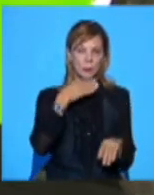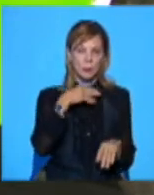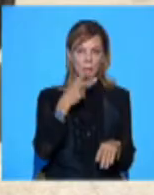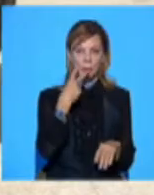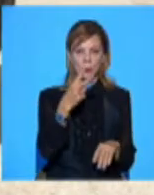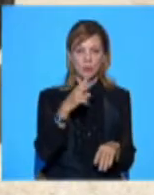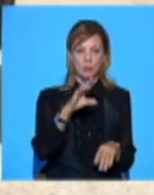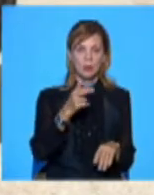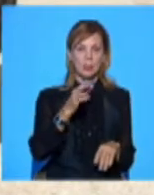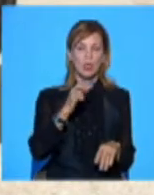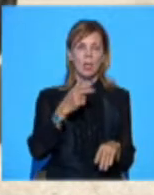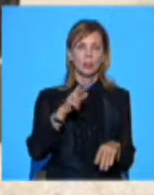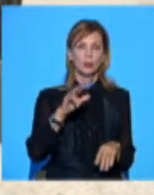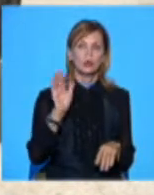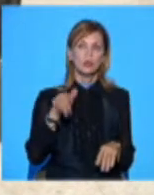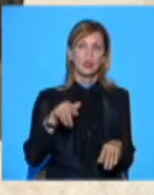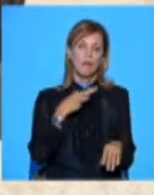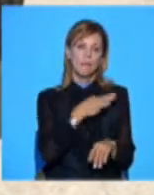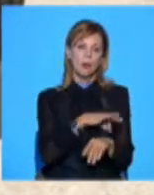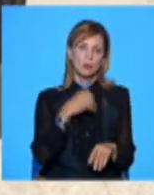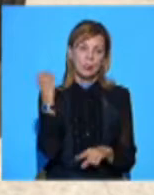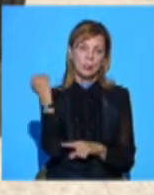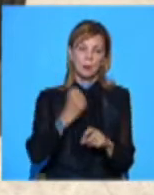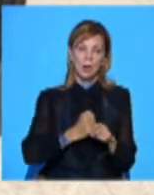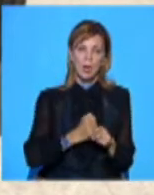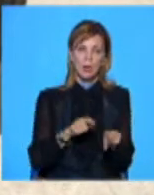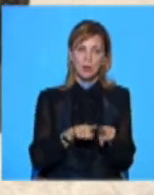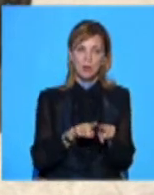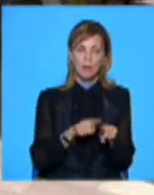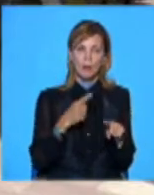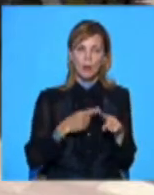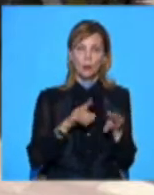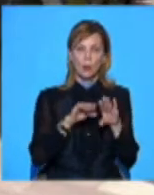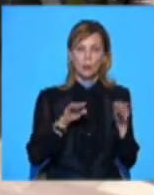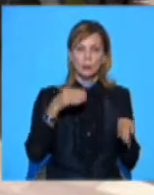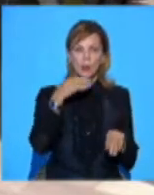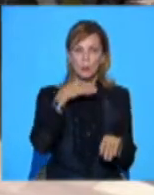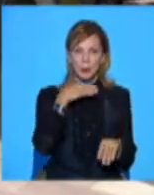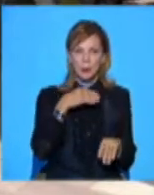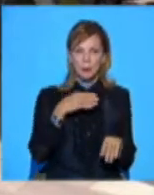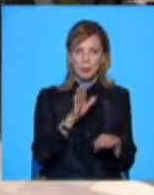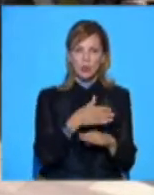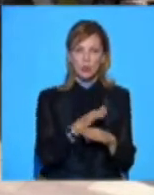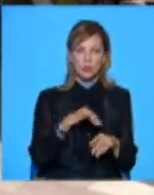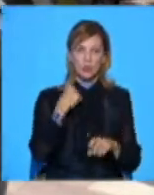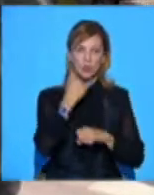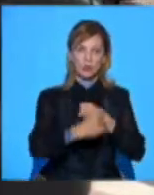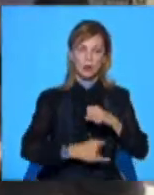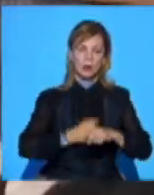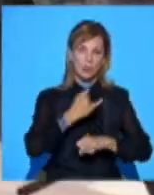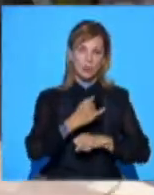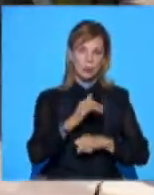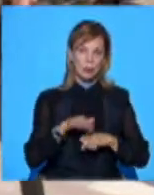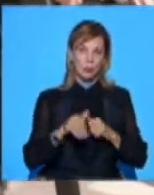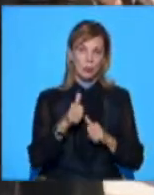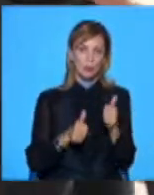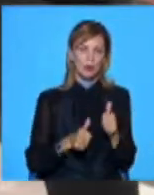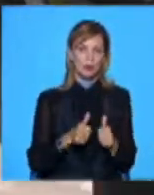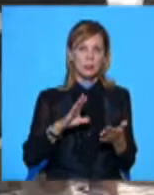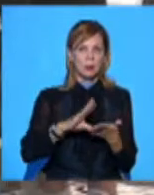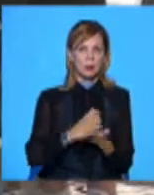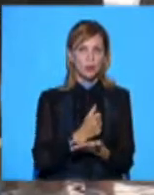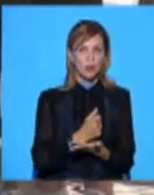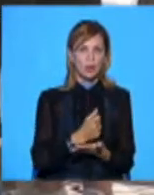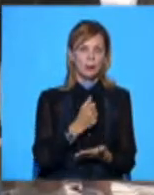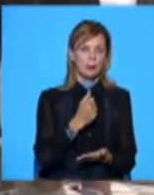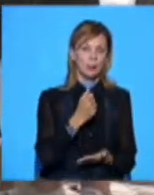vedeți carturile de la Facultatea de Mecanică, la fel, cu multe premii naționale și internaționale în competiții câștigate acum 2 ani de zile sau 3